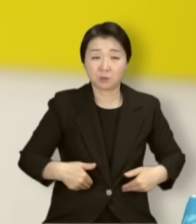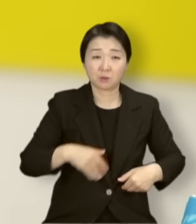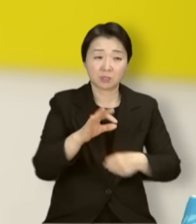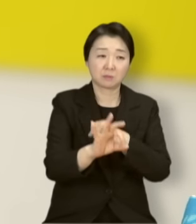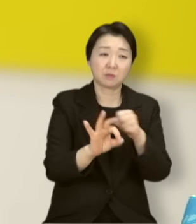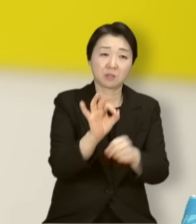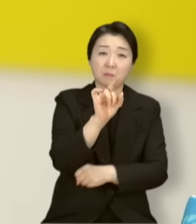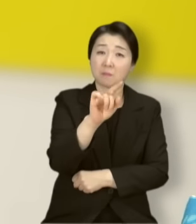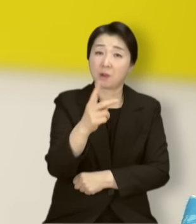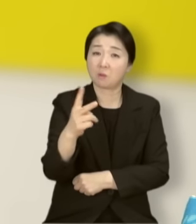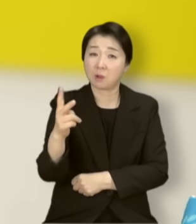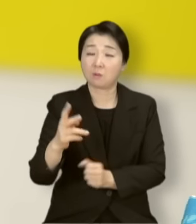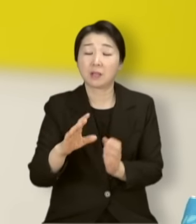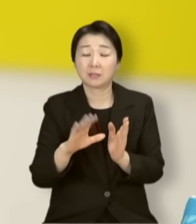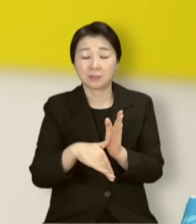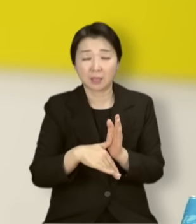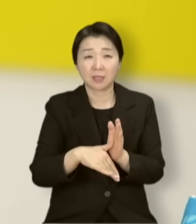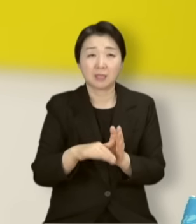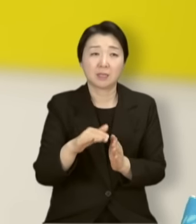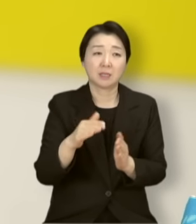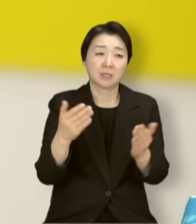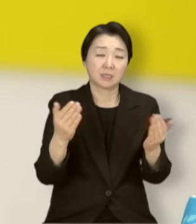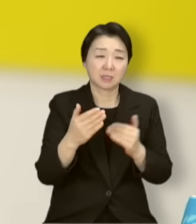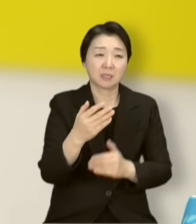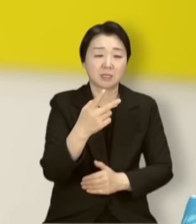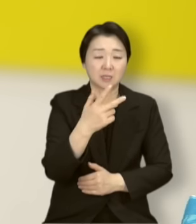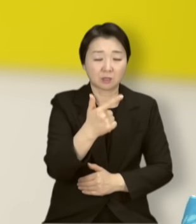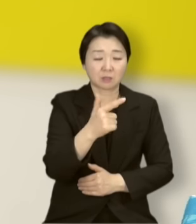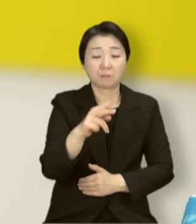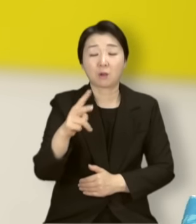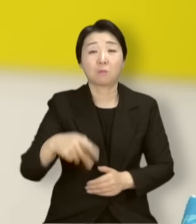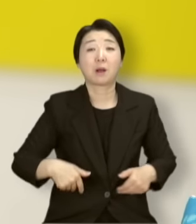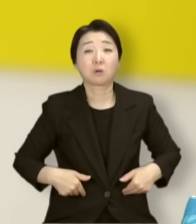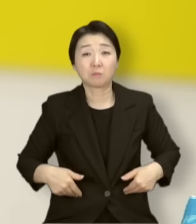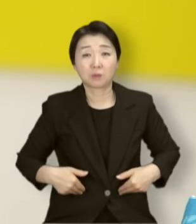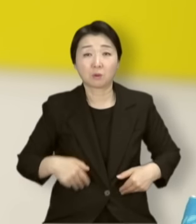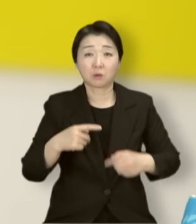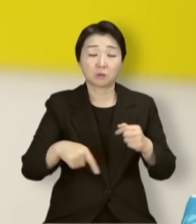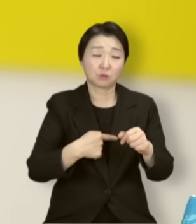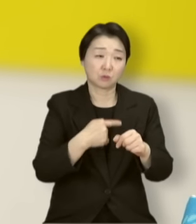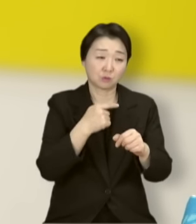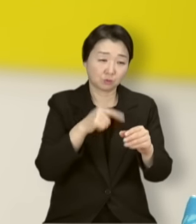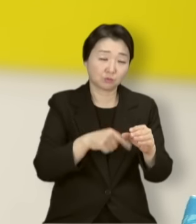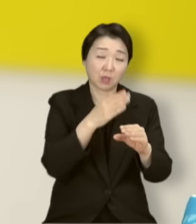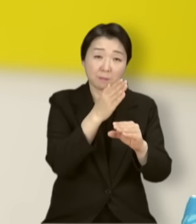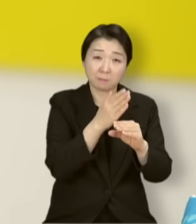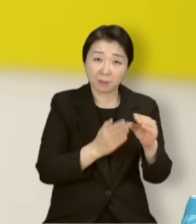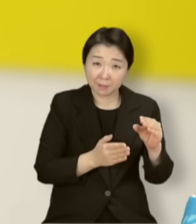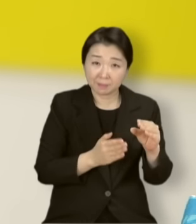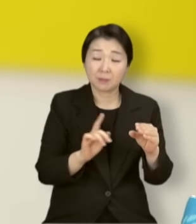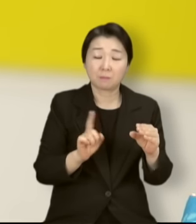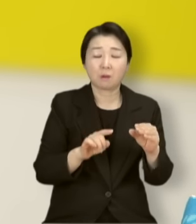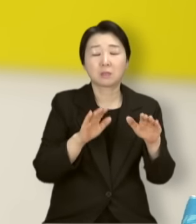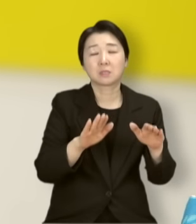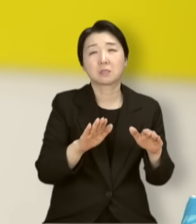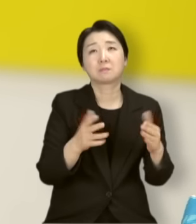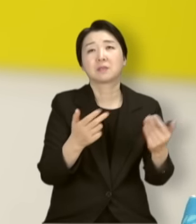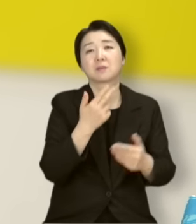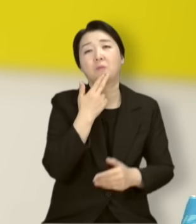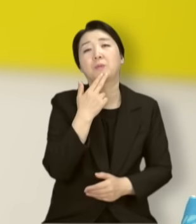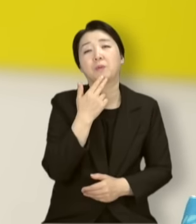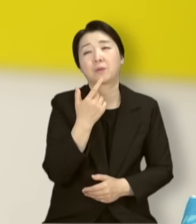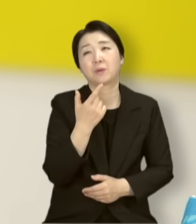바꾼다면 6번 이상 바꿔야 될 텐데 그중에서 반은 지금 없는 직업일 것이다.